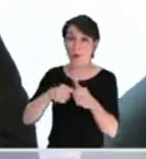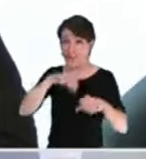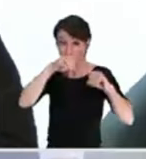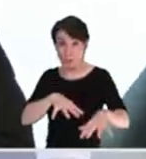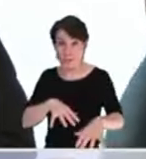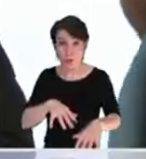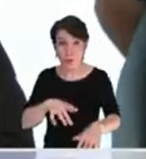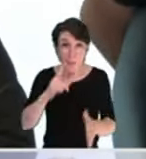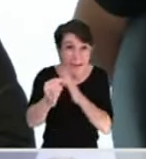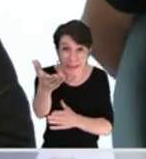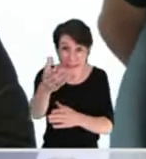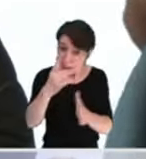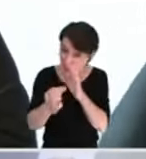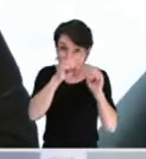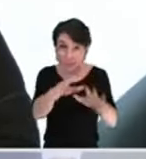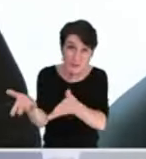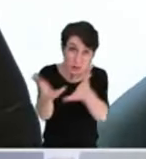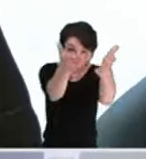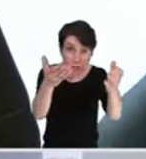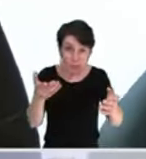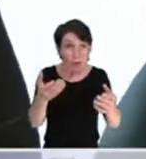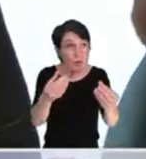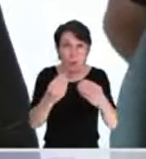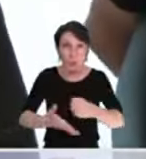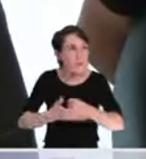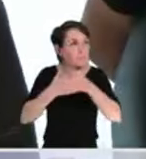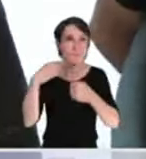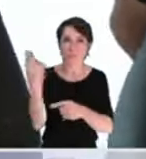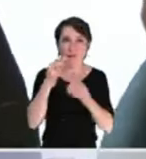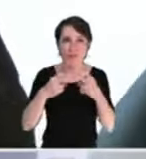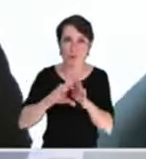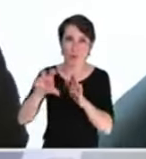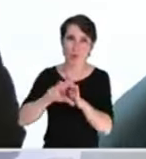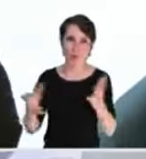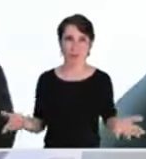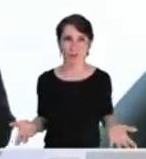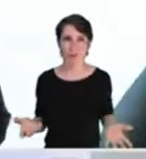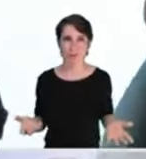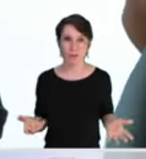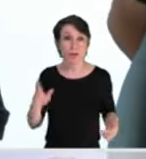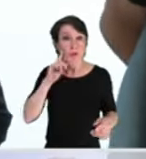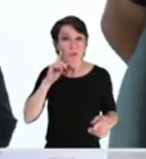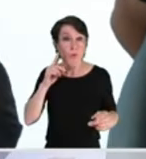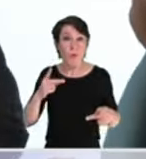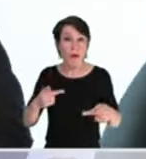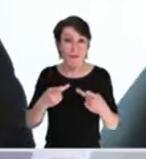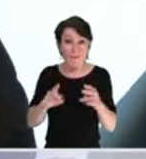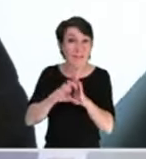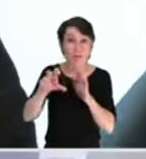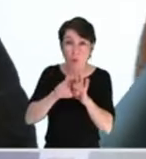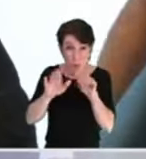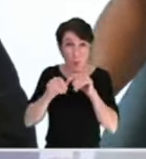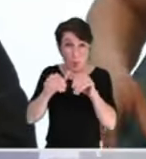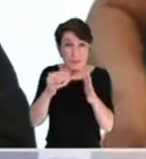Partez, monsieur le maire. Vous rendrez service à Grenoble, qui ne pourra pas vivre encore 2 ans au rythme de vos